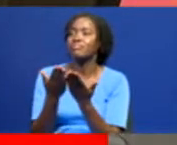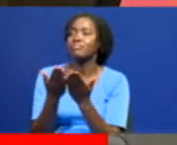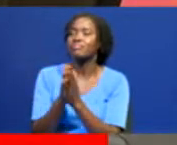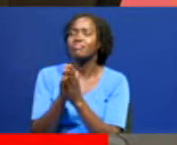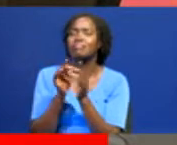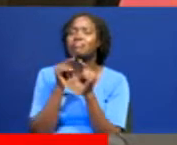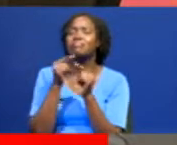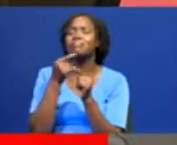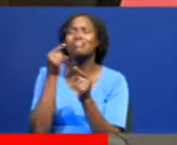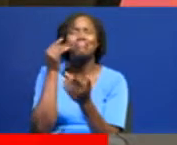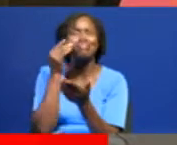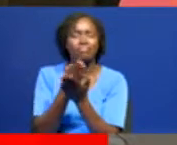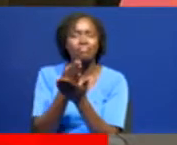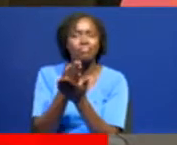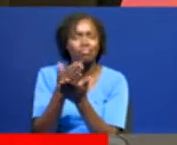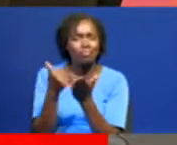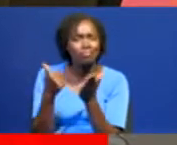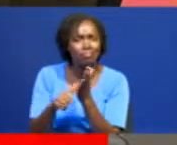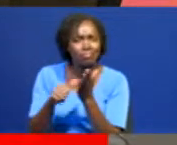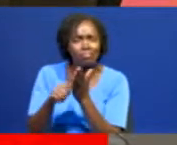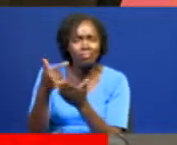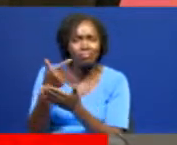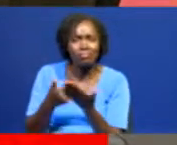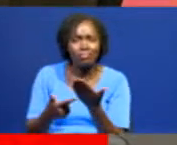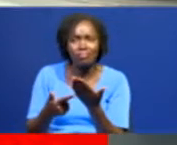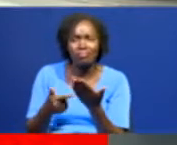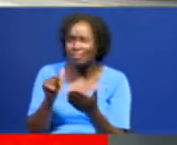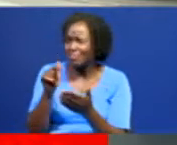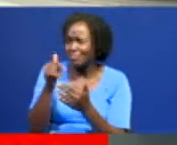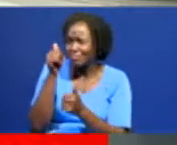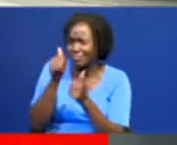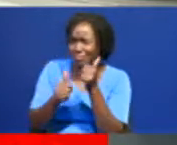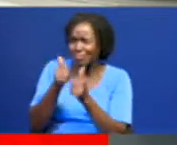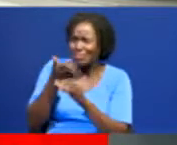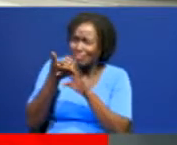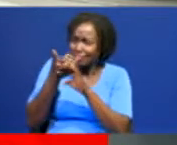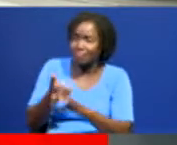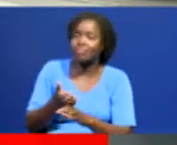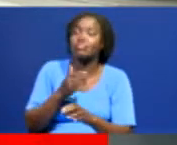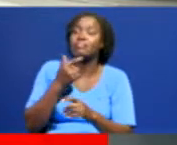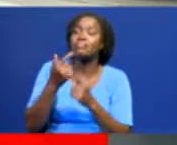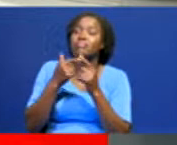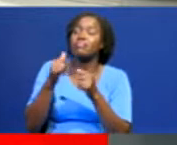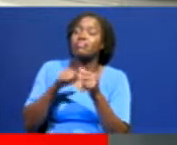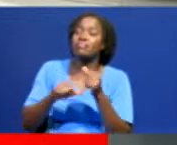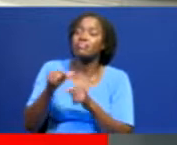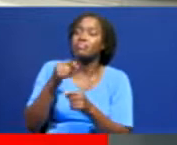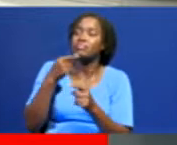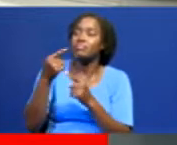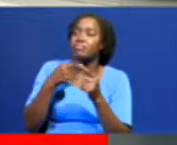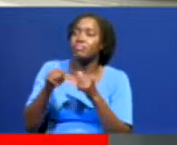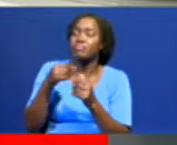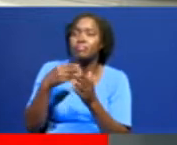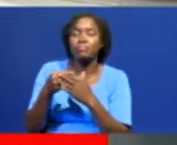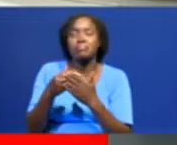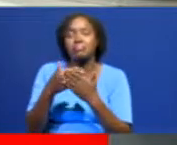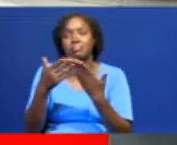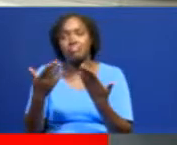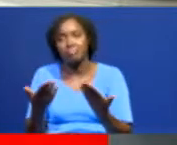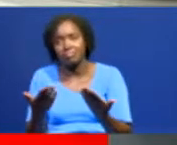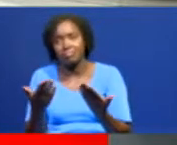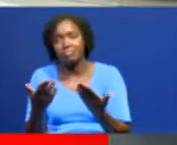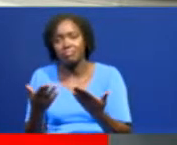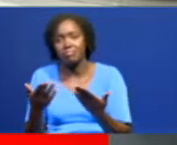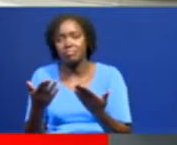bullet. Kuangalia kitu ambacho ni ngumu sana sisi kuongelea. Tuongelee pesa ambazo zinakuja zinaenda vipi? Zinaenda